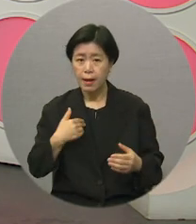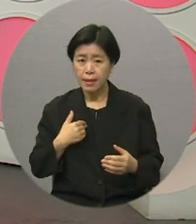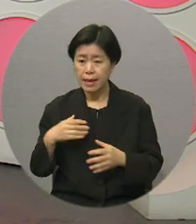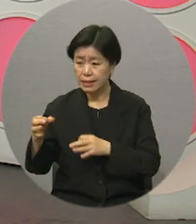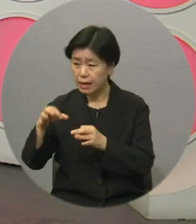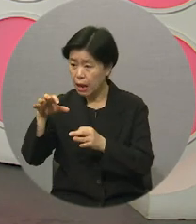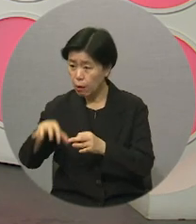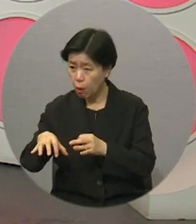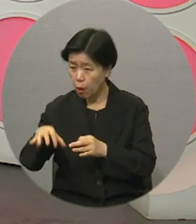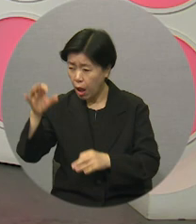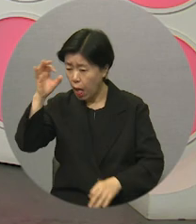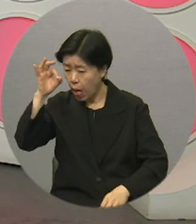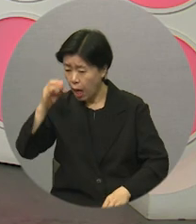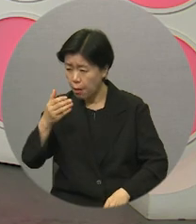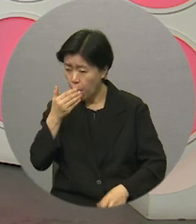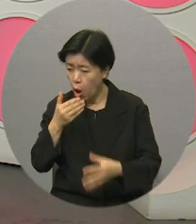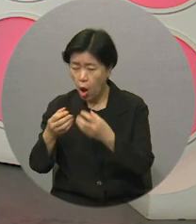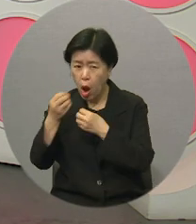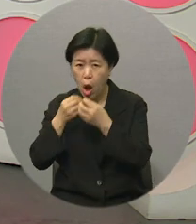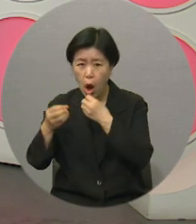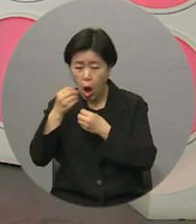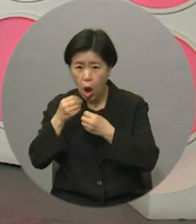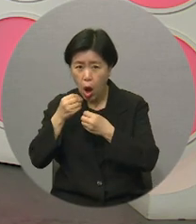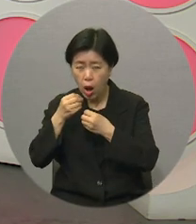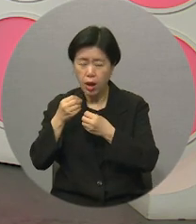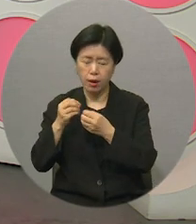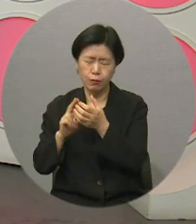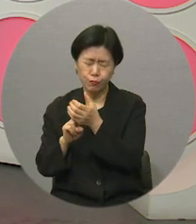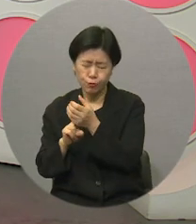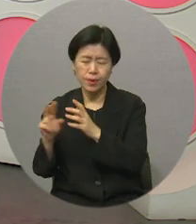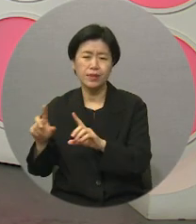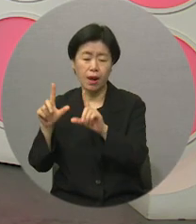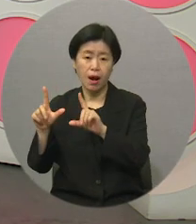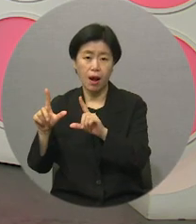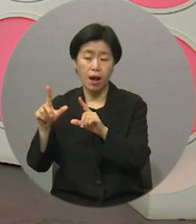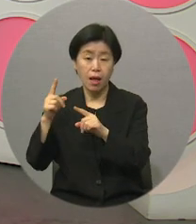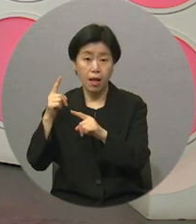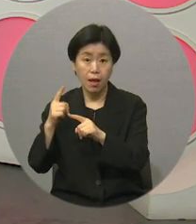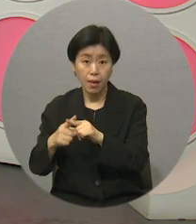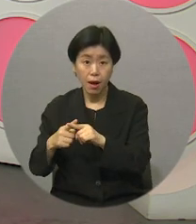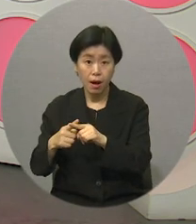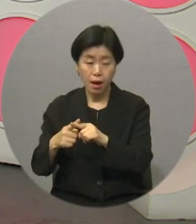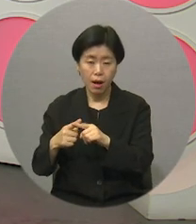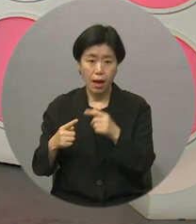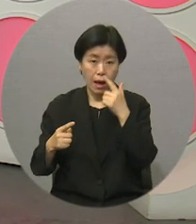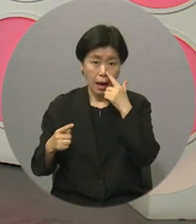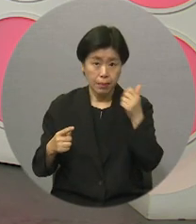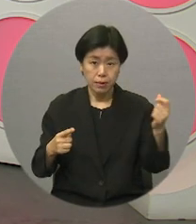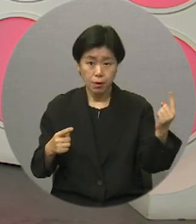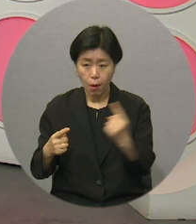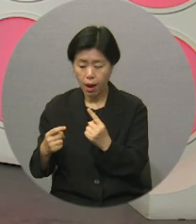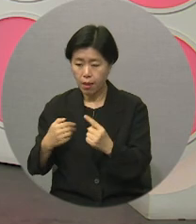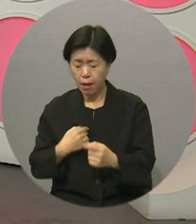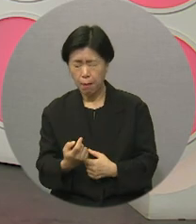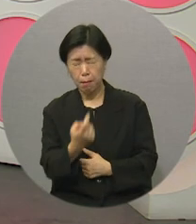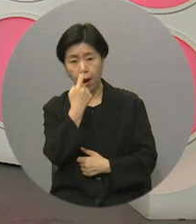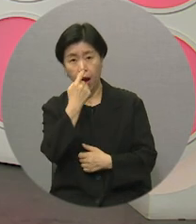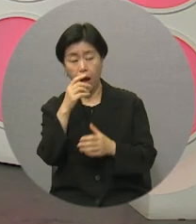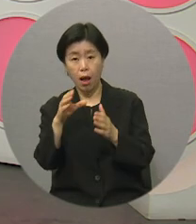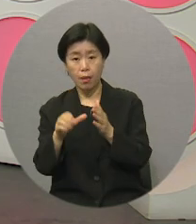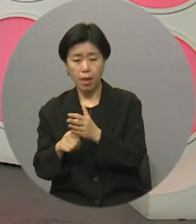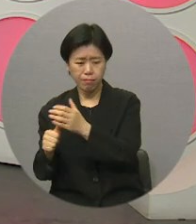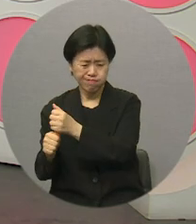건물에 숨어서 밤을 보냈습니다. 아버지에게 붙잡혀 집으로 가면 다락방에 갇혀서 물 한 모금을